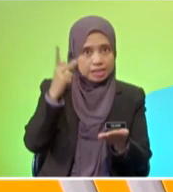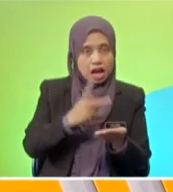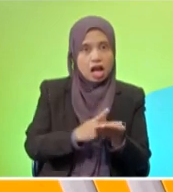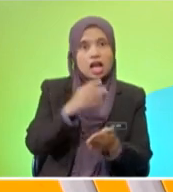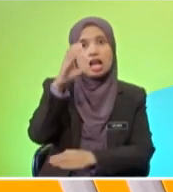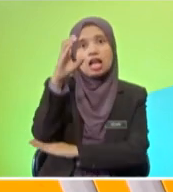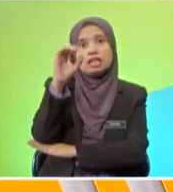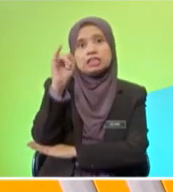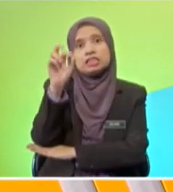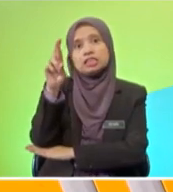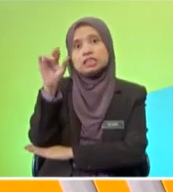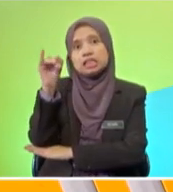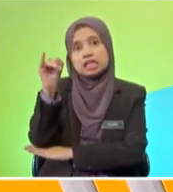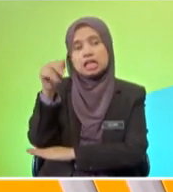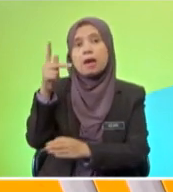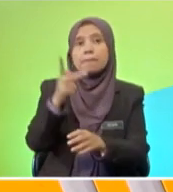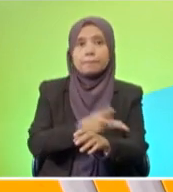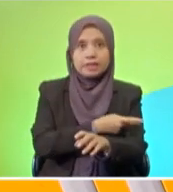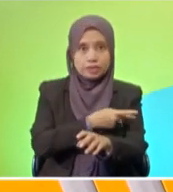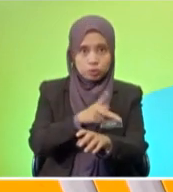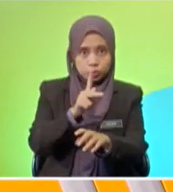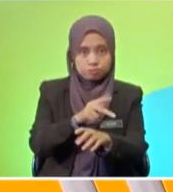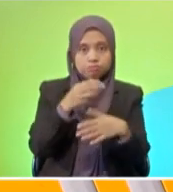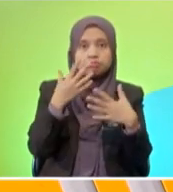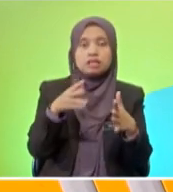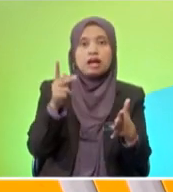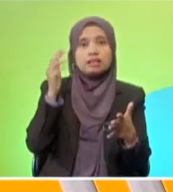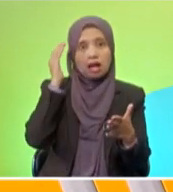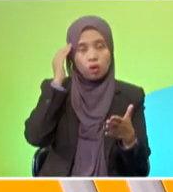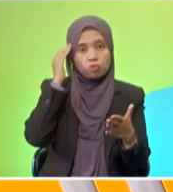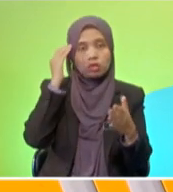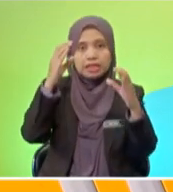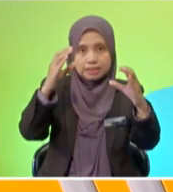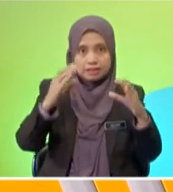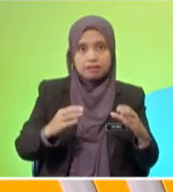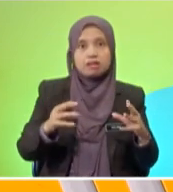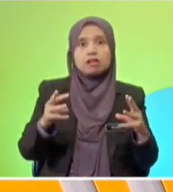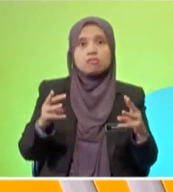itu sudah belajar cari-cari menghasilkan pantun dengan menggunakan